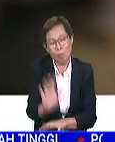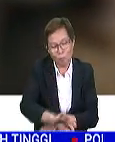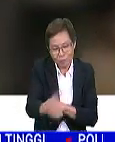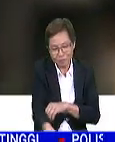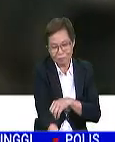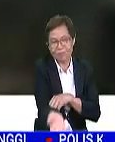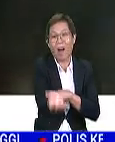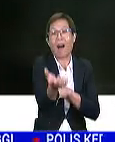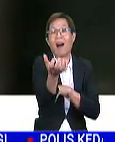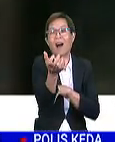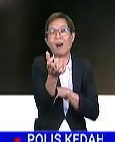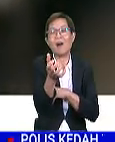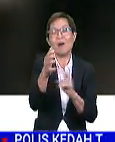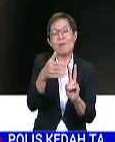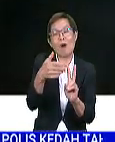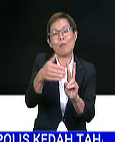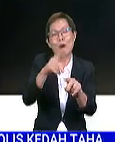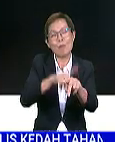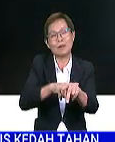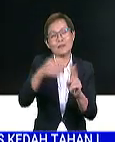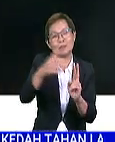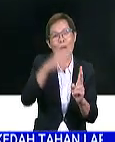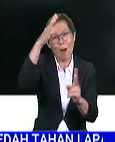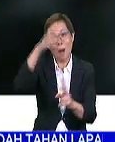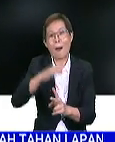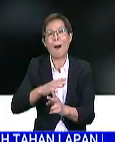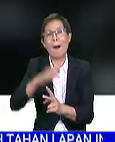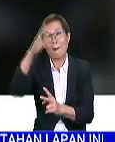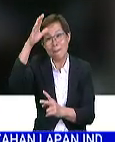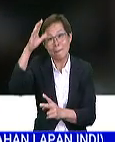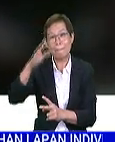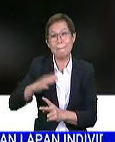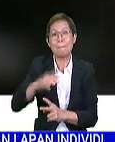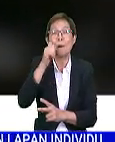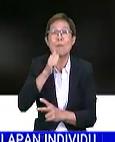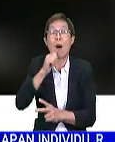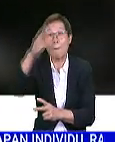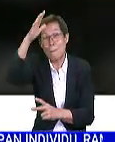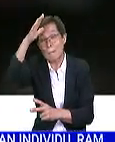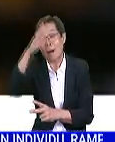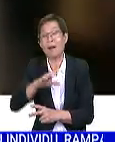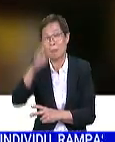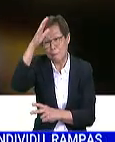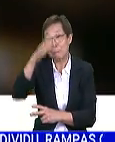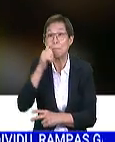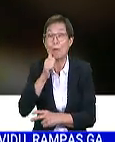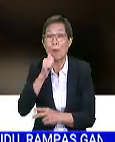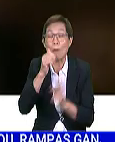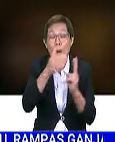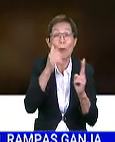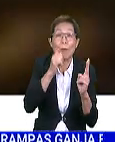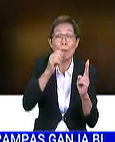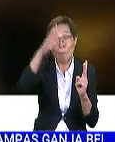hari persandingan. Idea berkenaan datang daripada bapa pengantin perempuan dikenali Muslihin. Menurut Muslihin, ia sesuatu yang unik